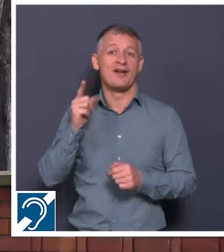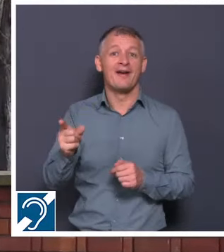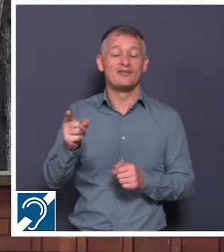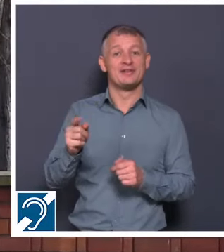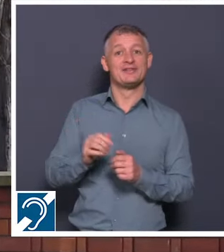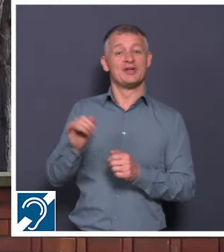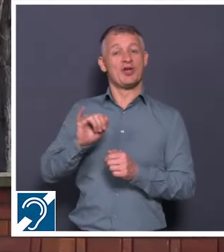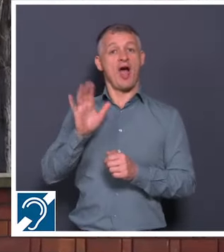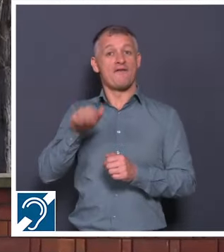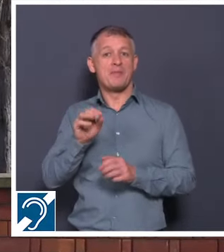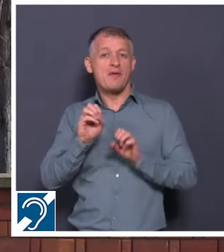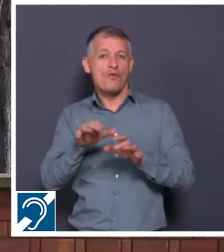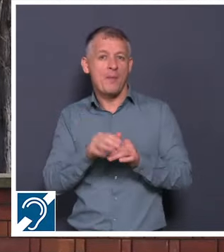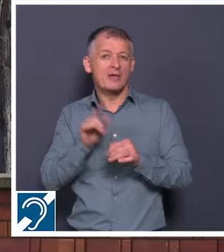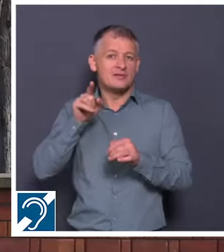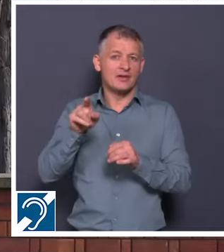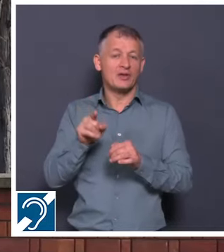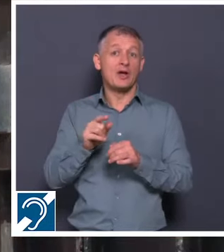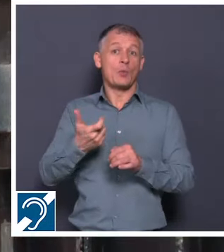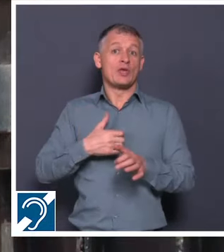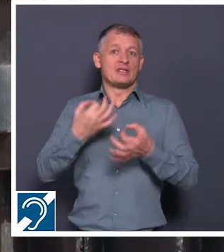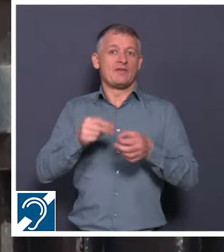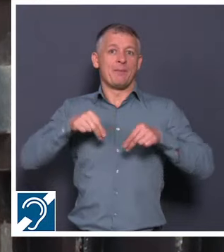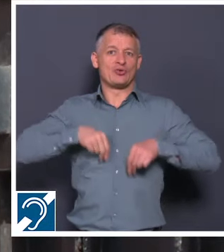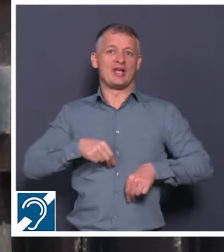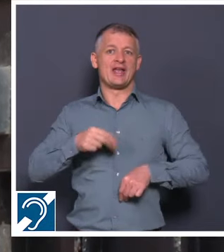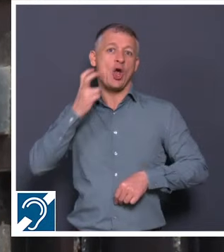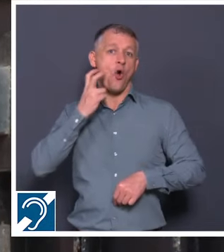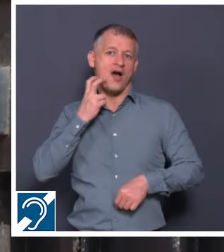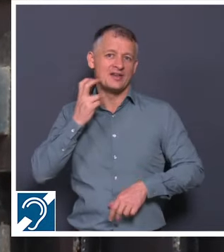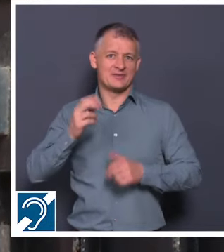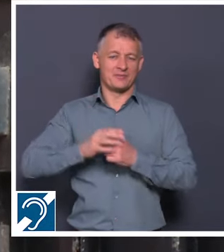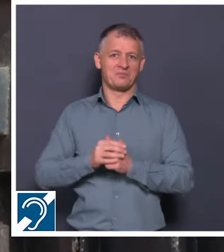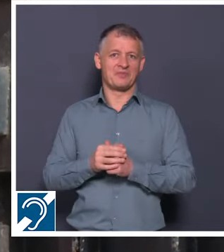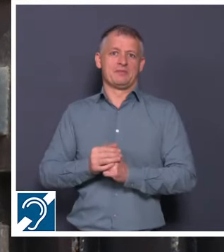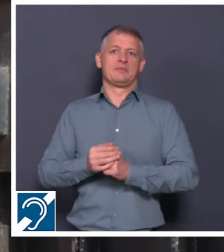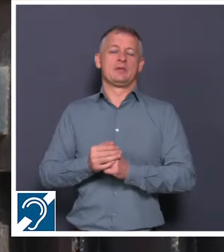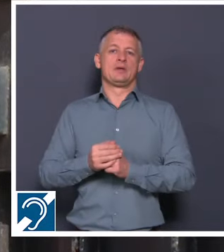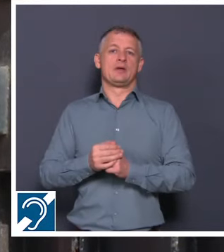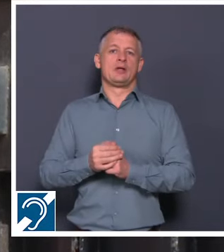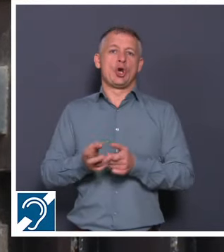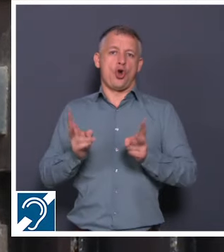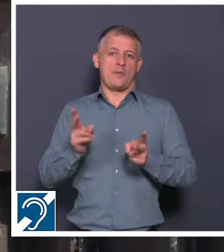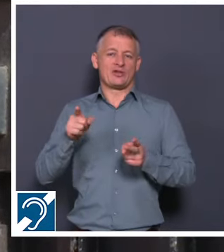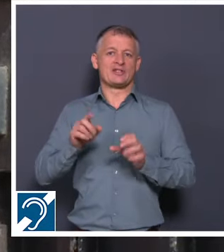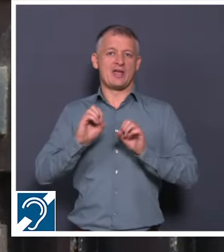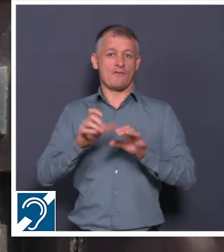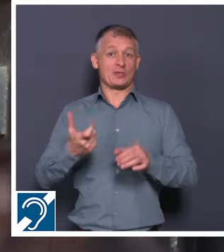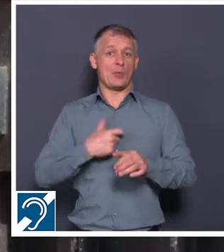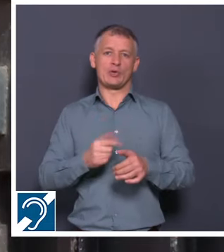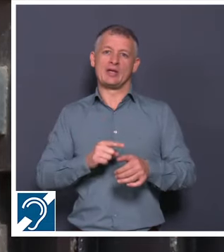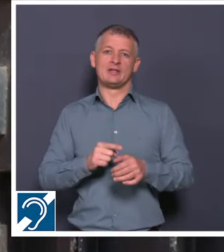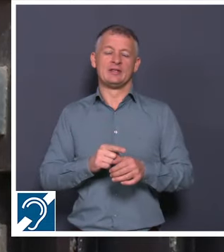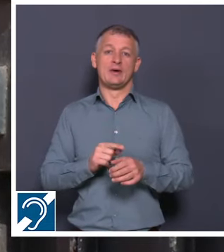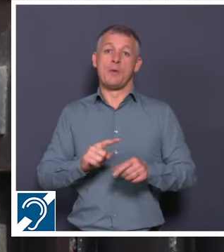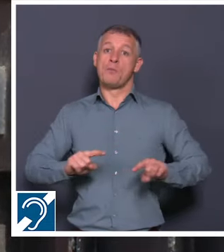pe surse că beneficiarul ar putea să fie Klaus Iohannis. Și atunci, evident că o astfel de informație ar putea să afecteze